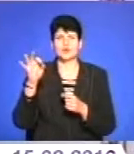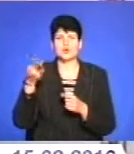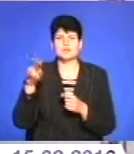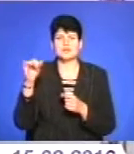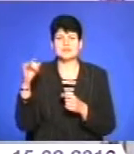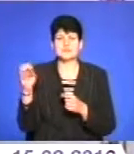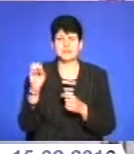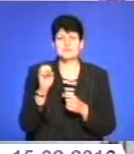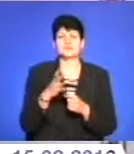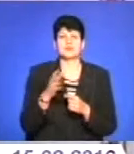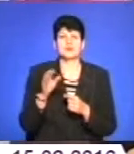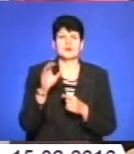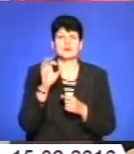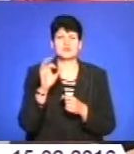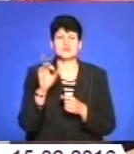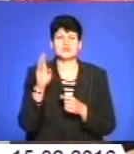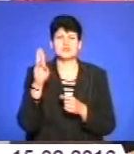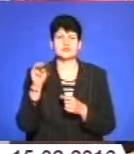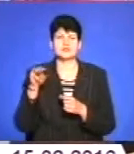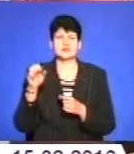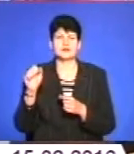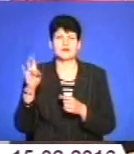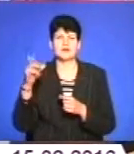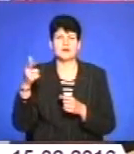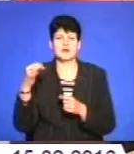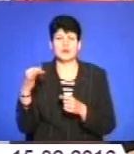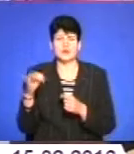Валентина Семеняк-Штангей. Кожен край має